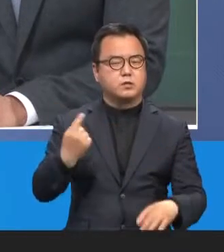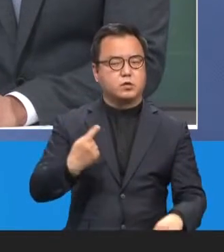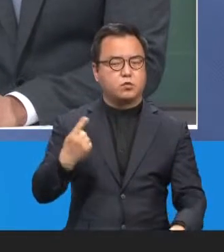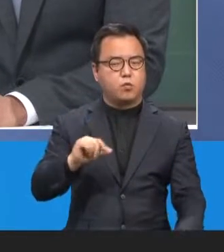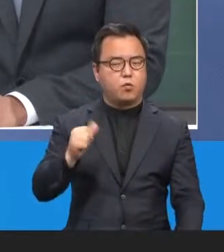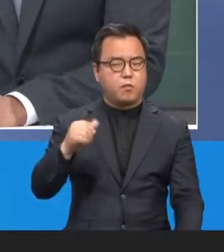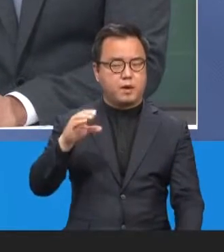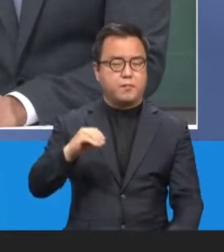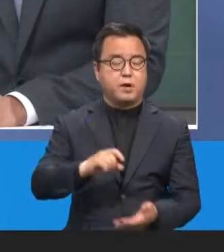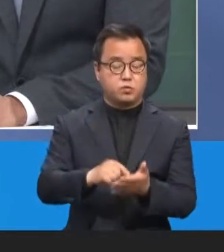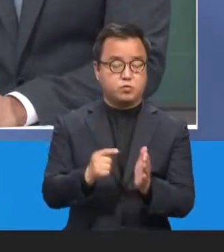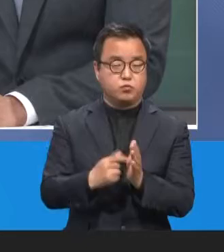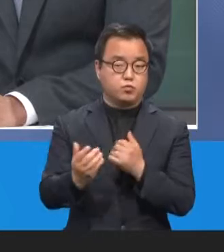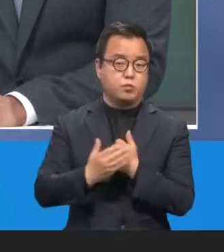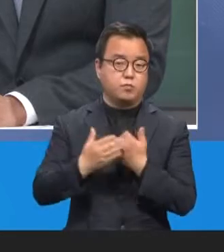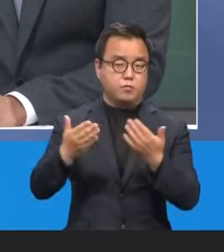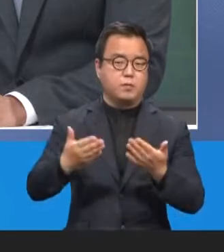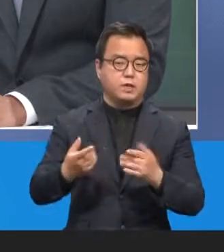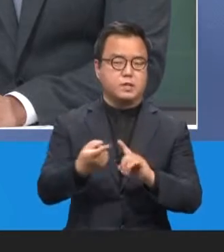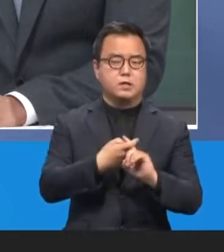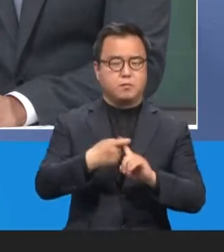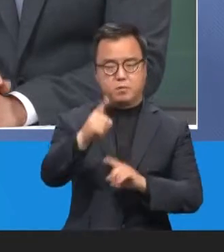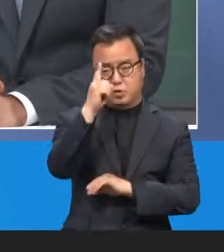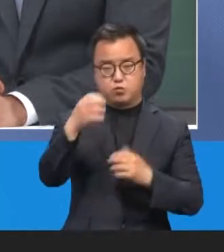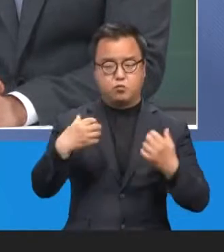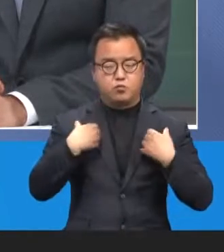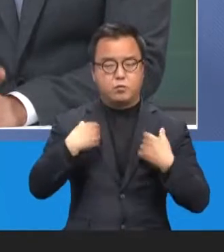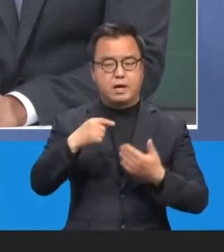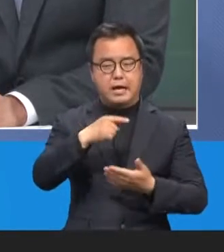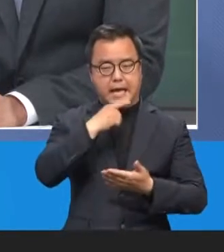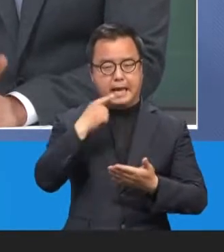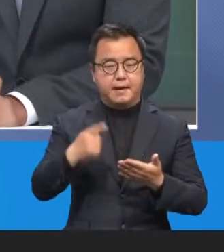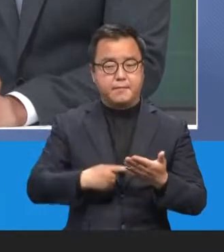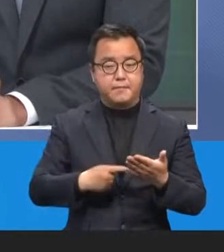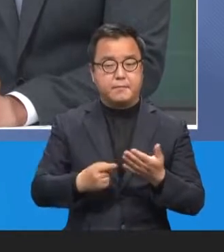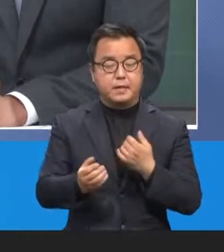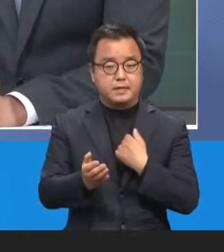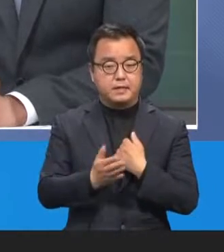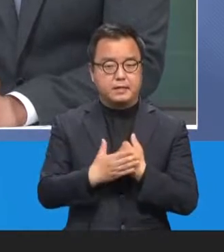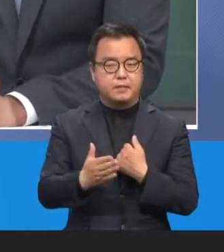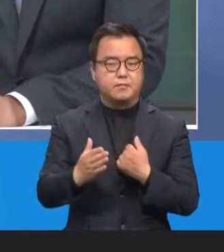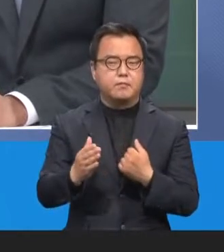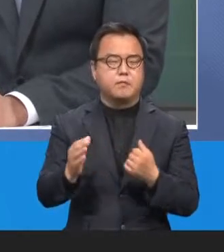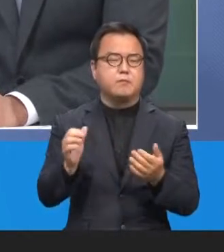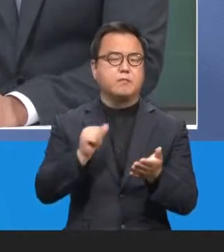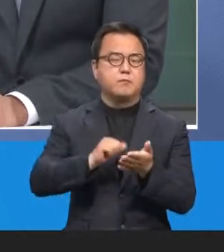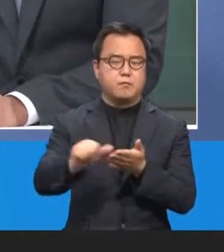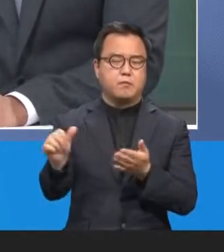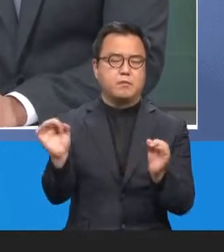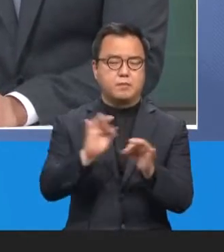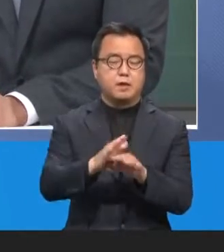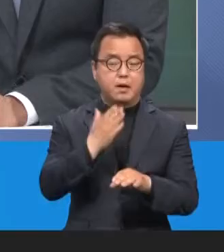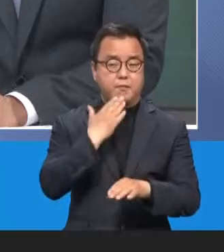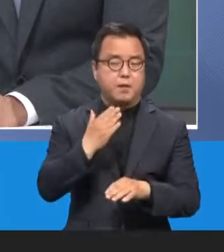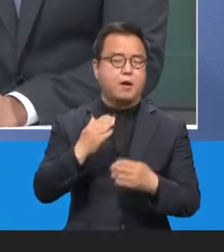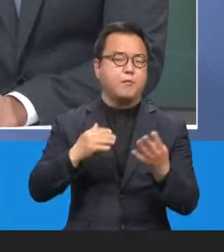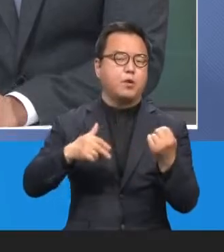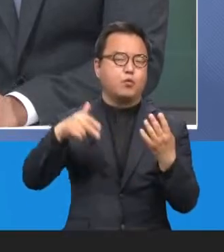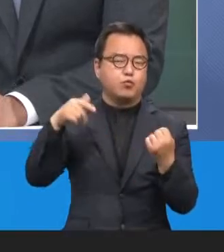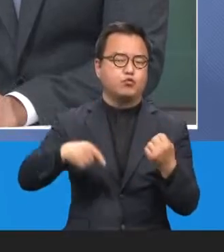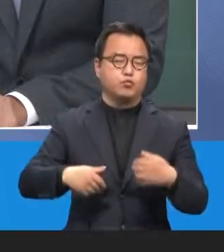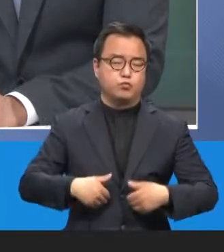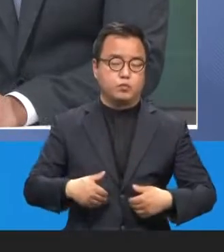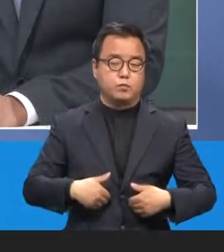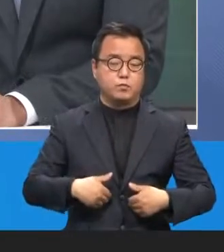대출금은 연방정부에 진 빚이 기 때문에 실제 빛이 사라지는 데는 몇 주 일도 안 걸릴 것으로 예상됩니다 예 트럼프 정부에서는